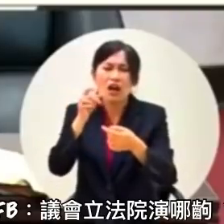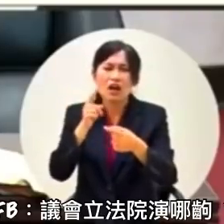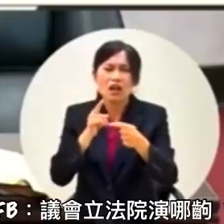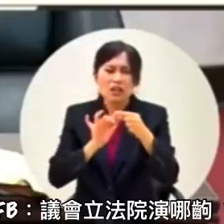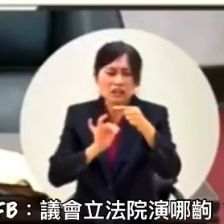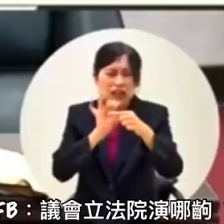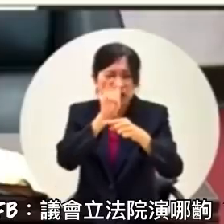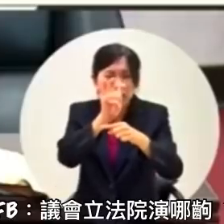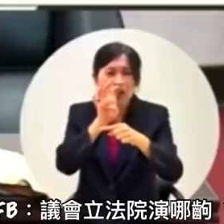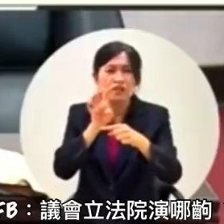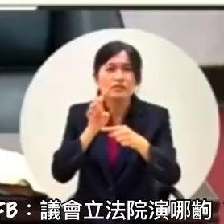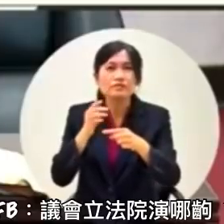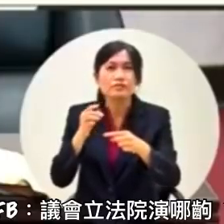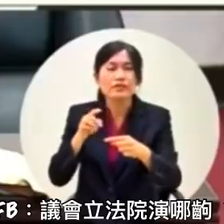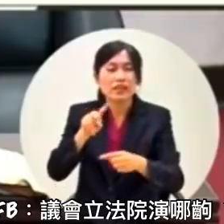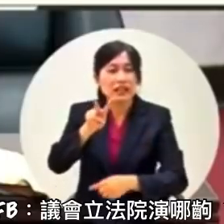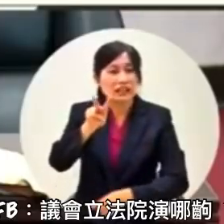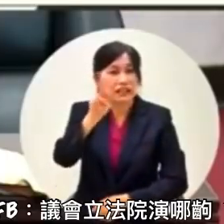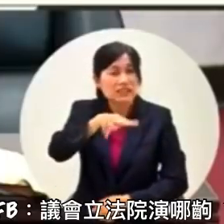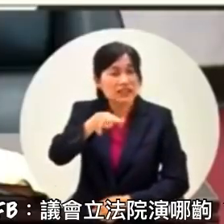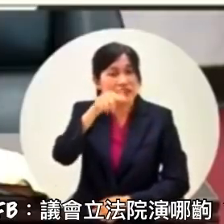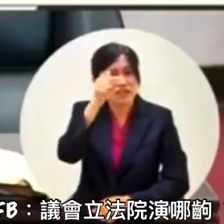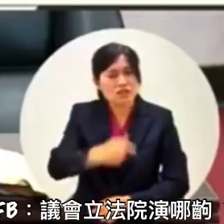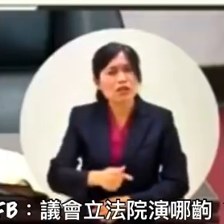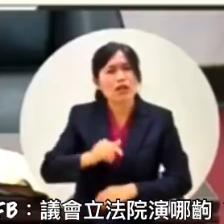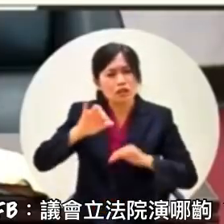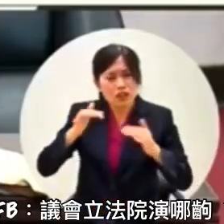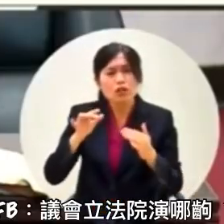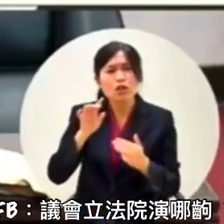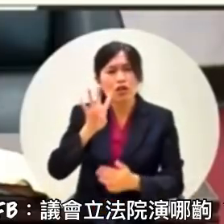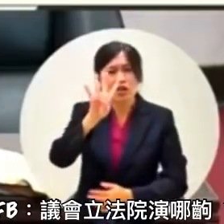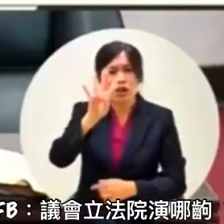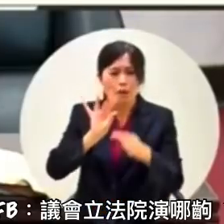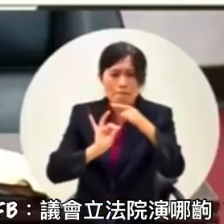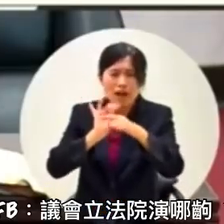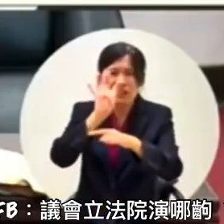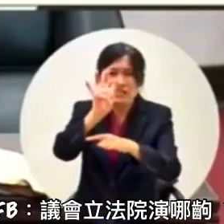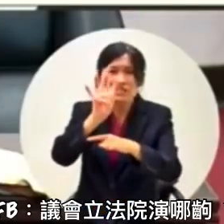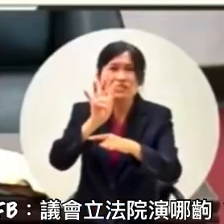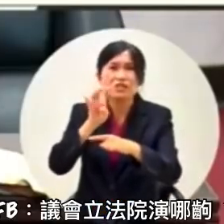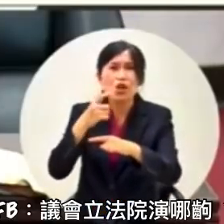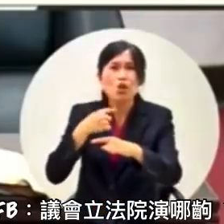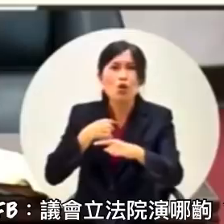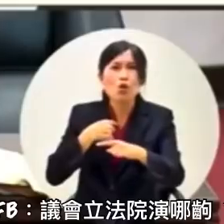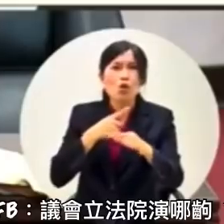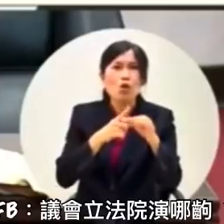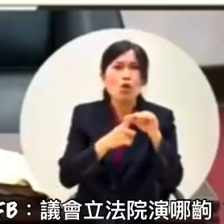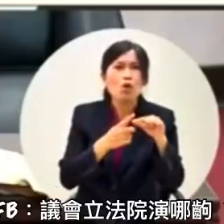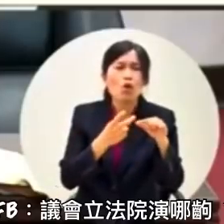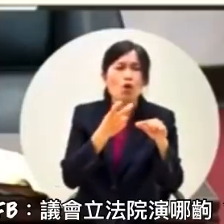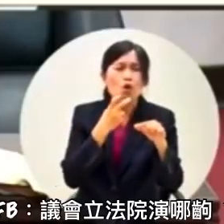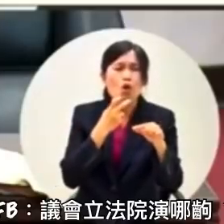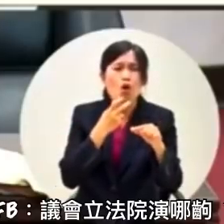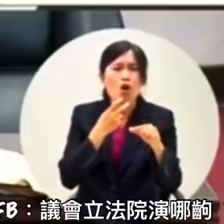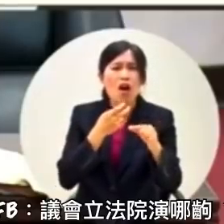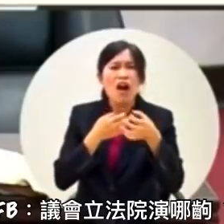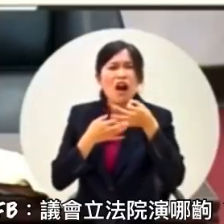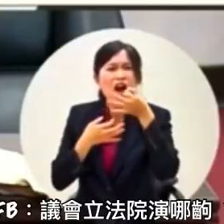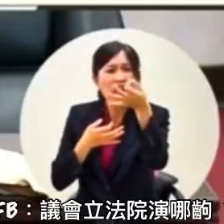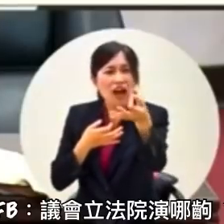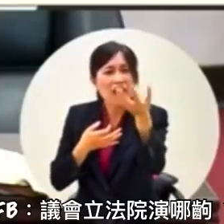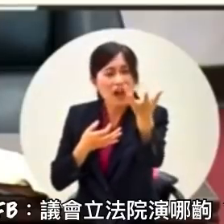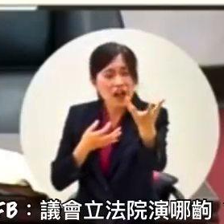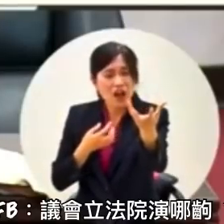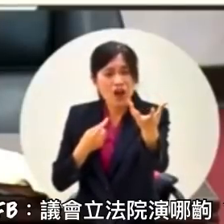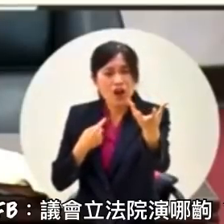802亿来计算，以2000亿来算也是40%。所以中央跟地方的关系可是交好也盖好呢，就